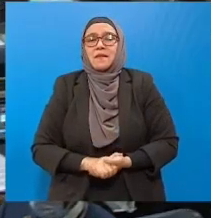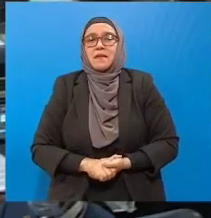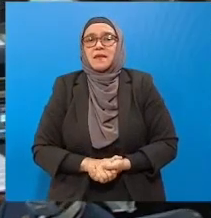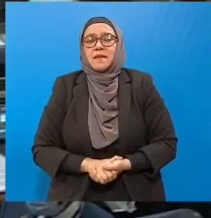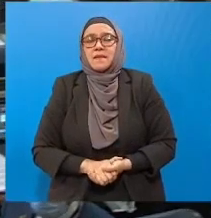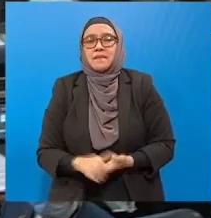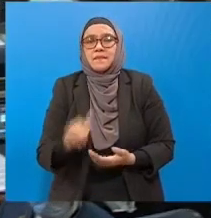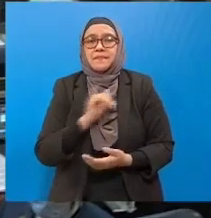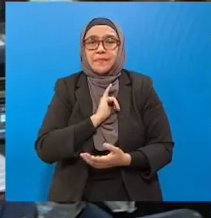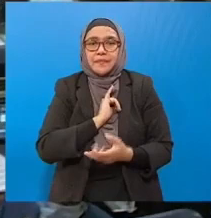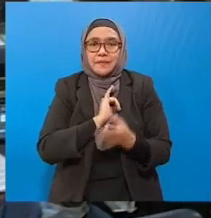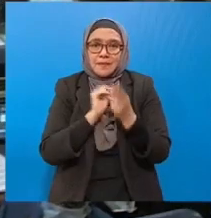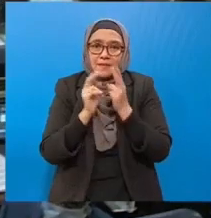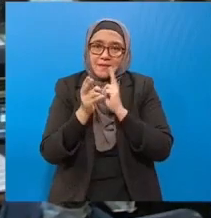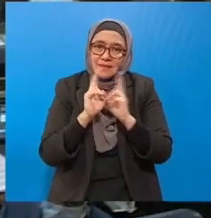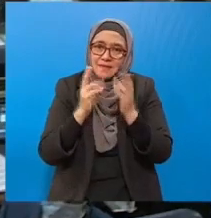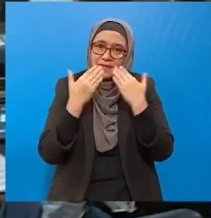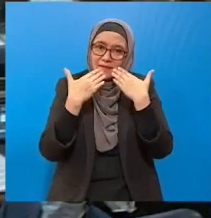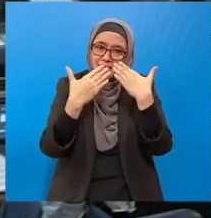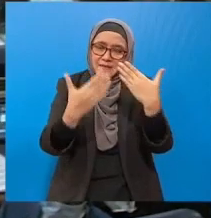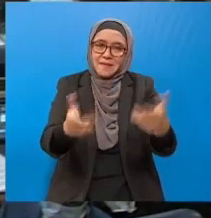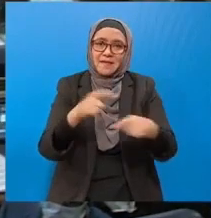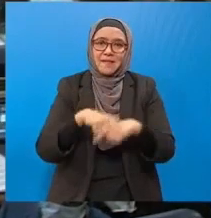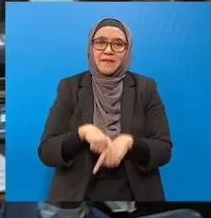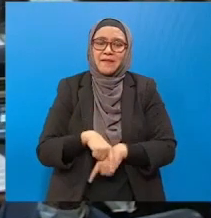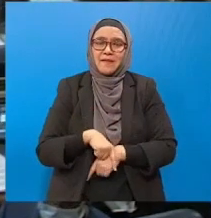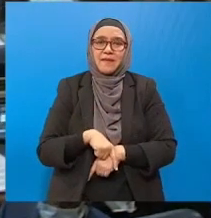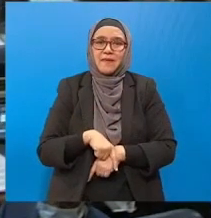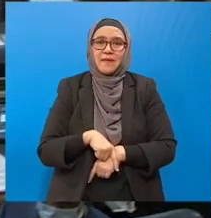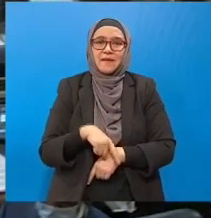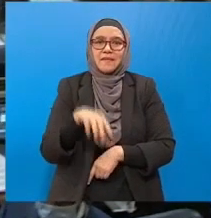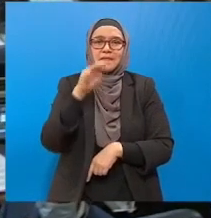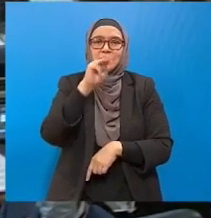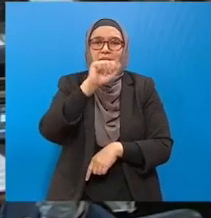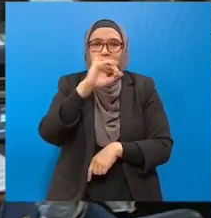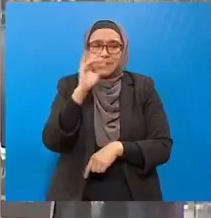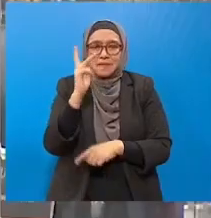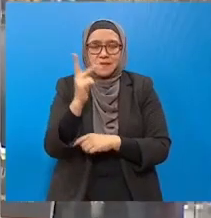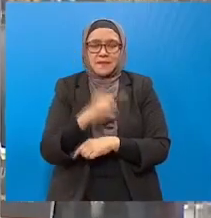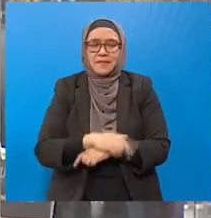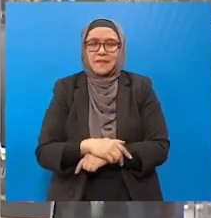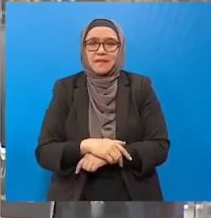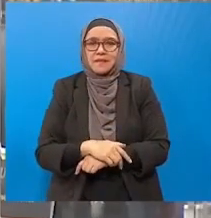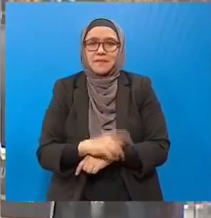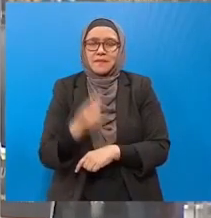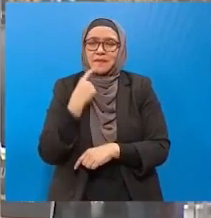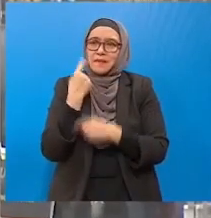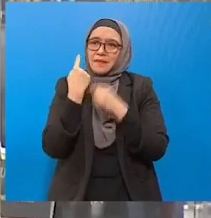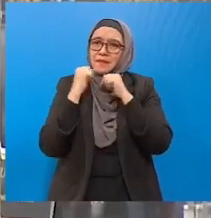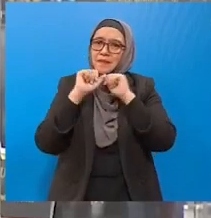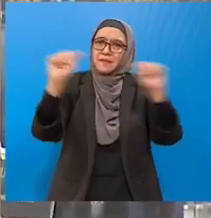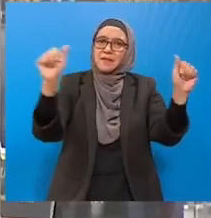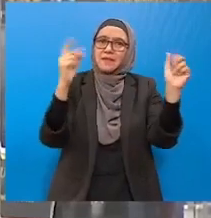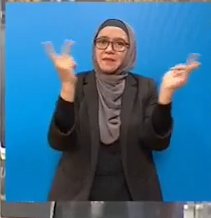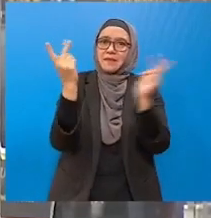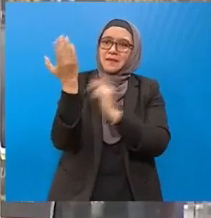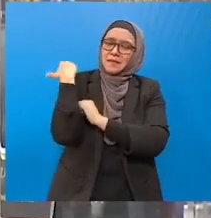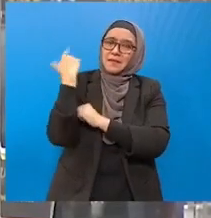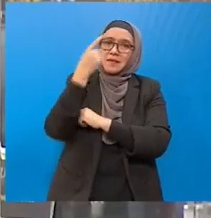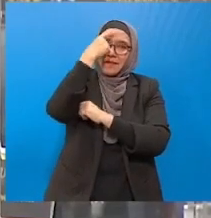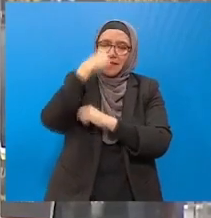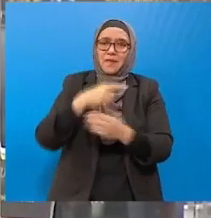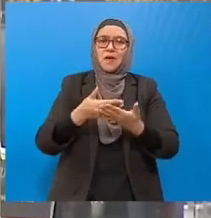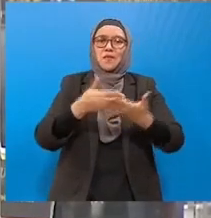Saya mengucapkan terima kasih kepada majelis agama Islam Kuantan melalui pengumumannya pada Kamis 16 sampai lalu untuk membuka kembali